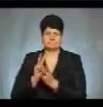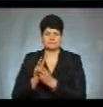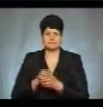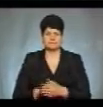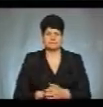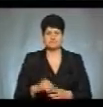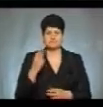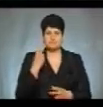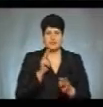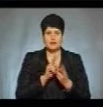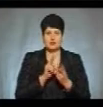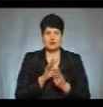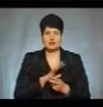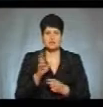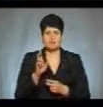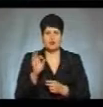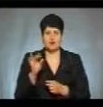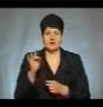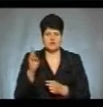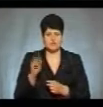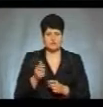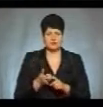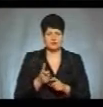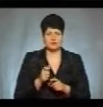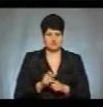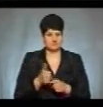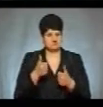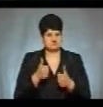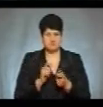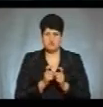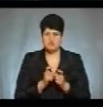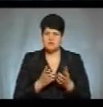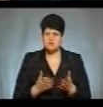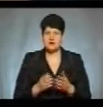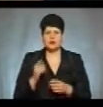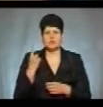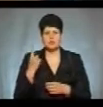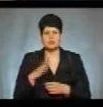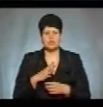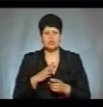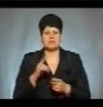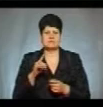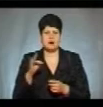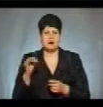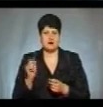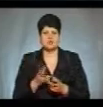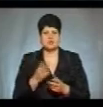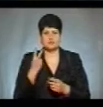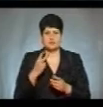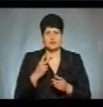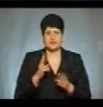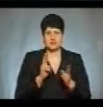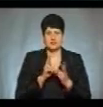сутички були з борцями з Борщова, теж дуже хороші хлопці, дуже гарно борються. І одна була з борцем з Баража. 2 сутички виграв,